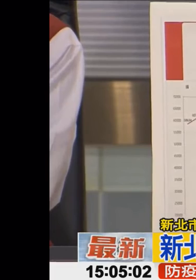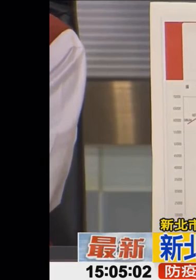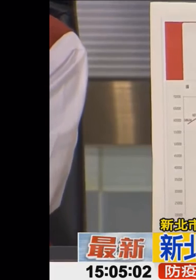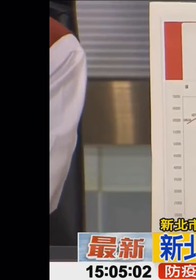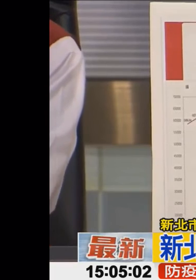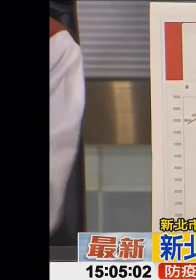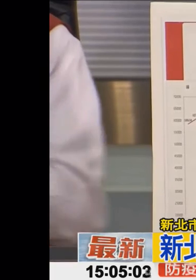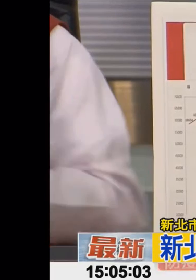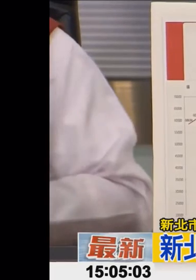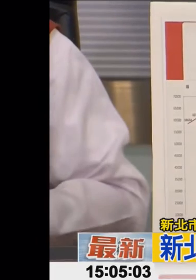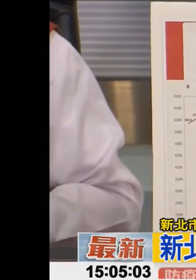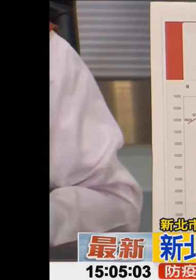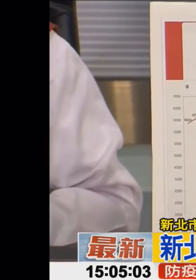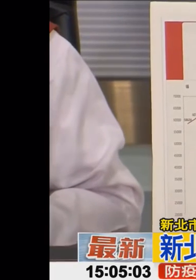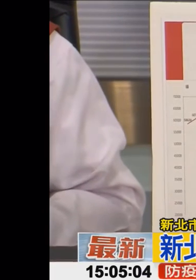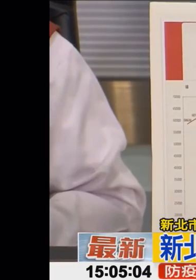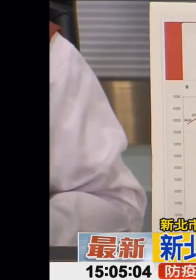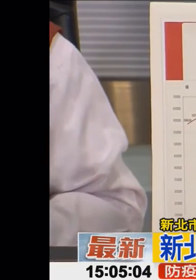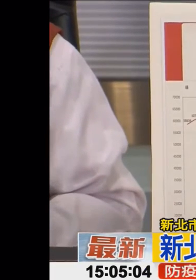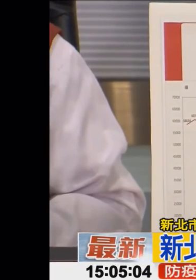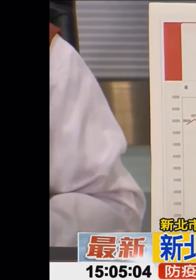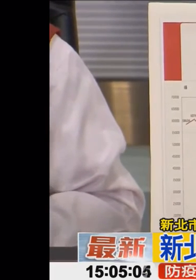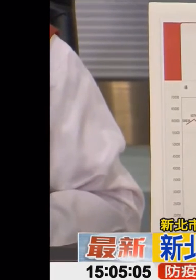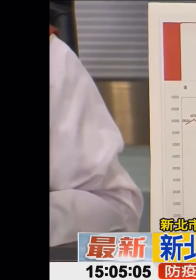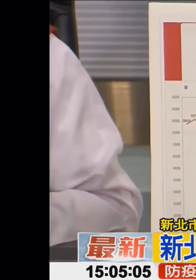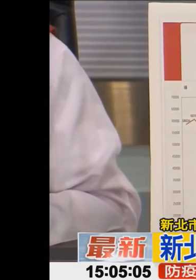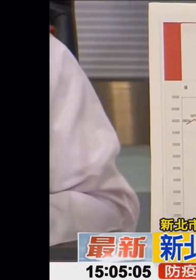量， U-bike 的骑乘的量